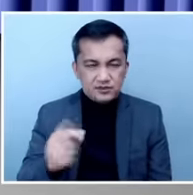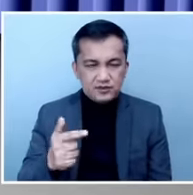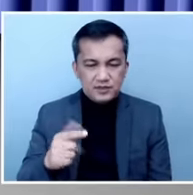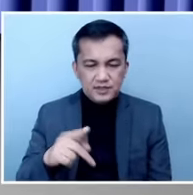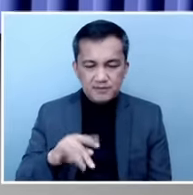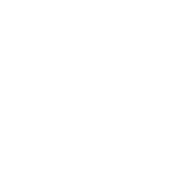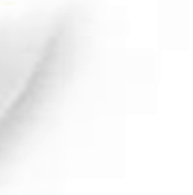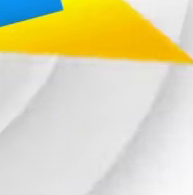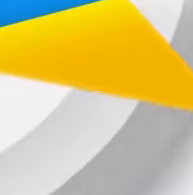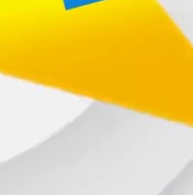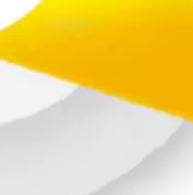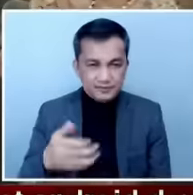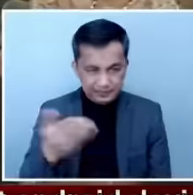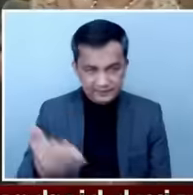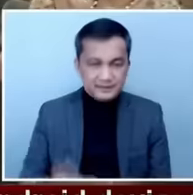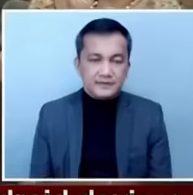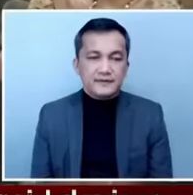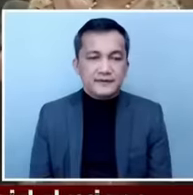Cerezo.